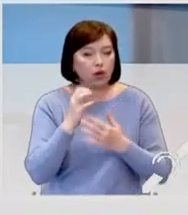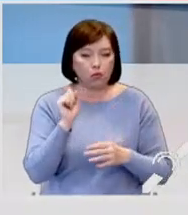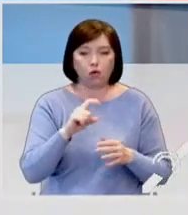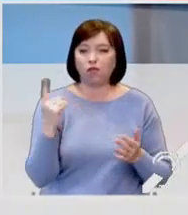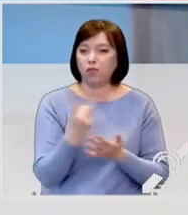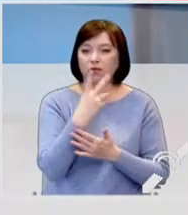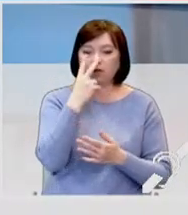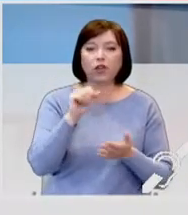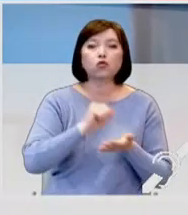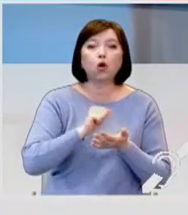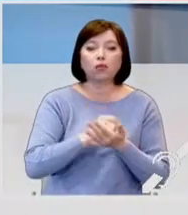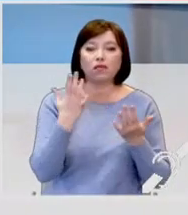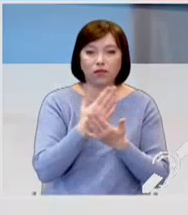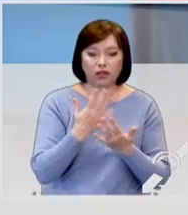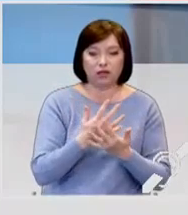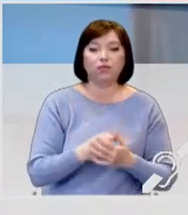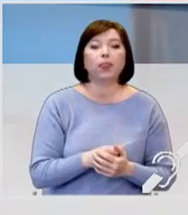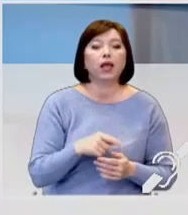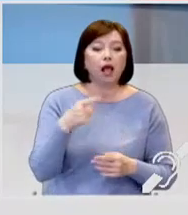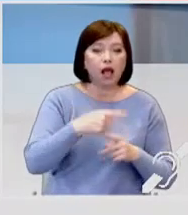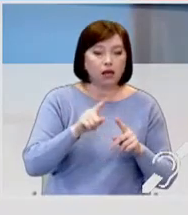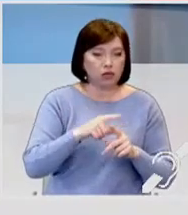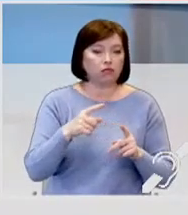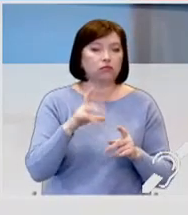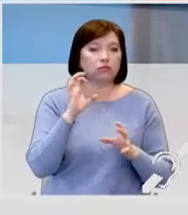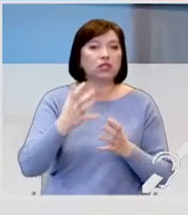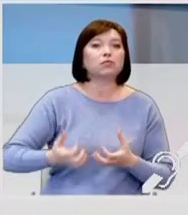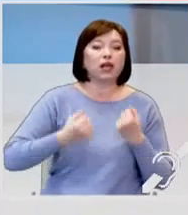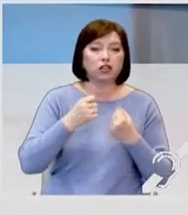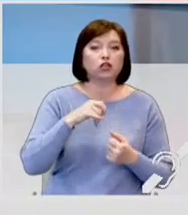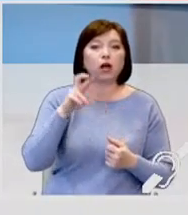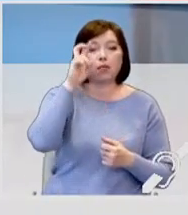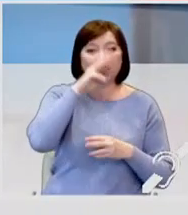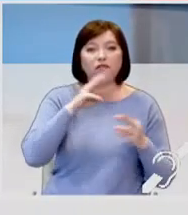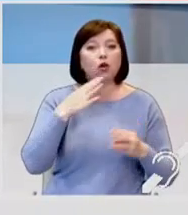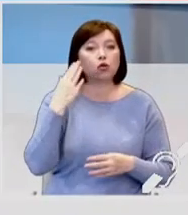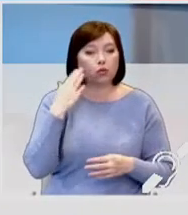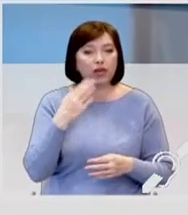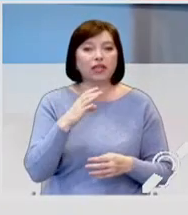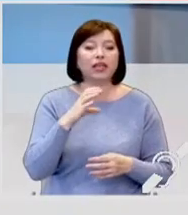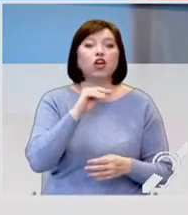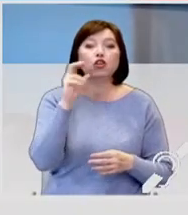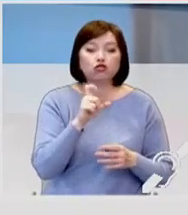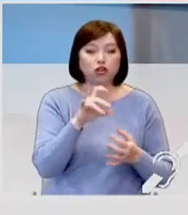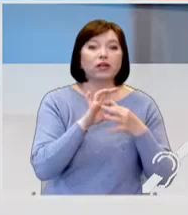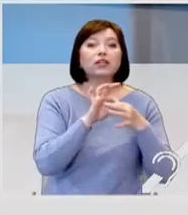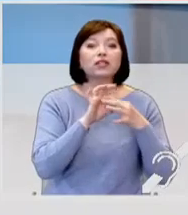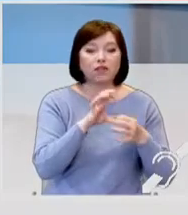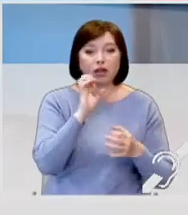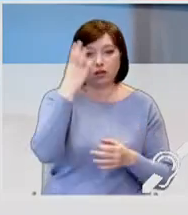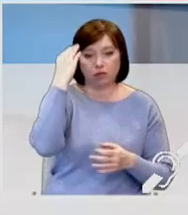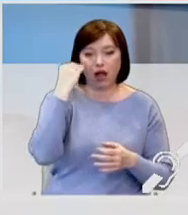filmul documentar patimi și Sfinți o producție realizată cu sprijinul Guvernului României prin departamentul pentru relația cu